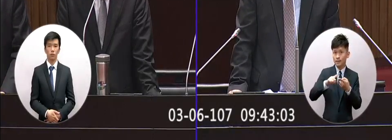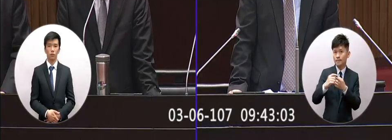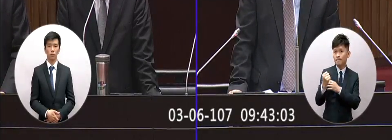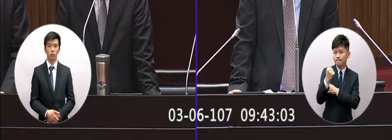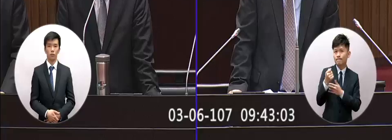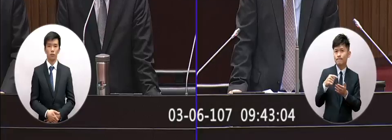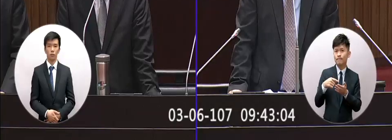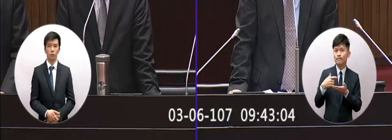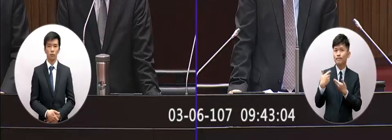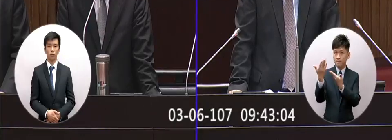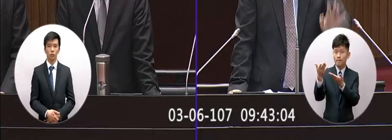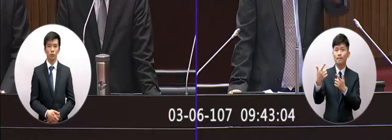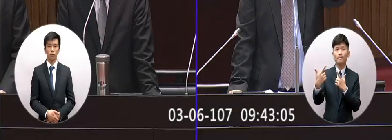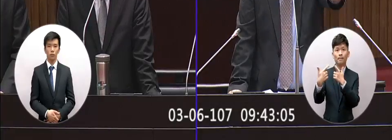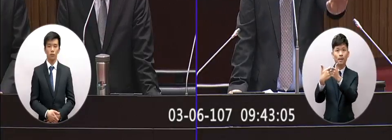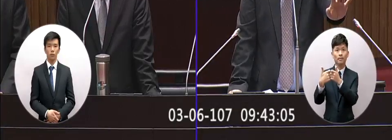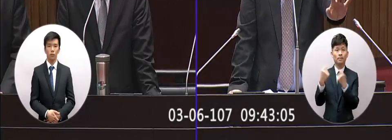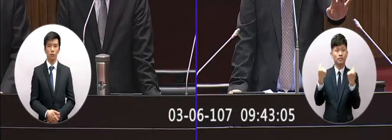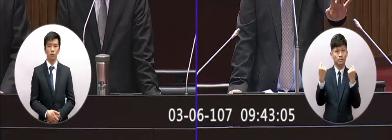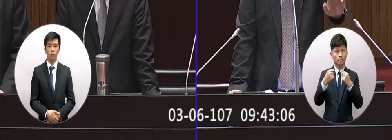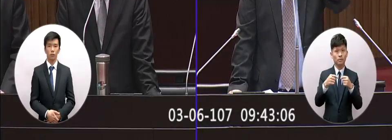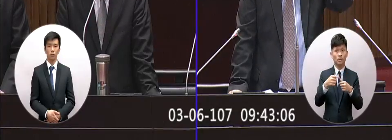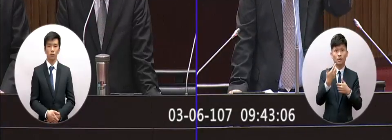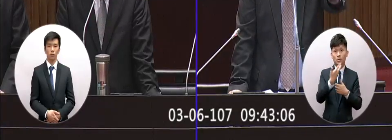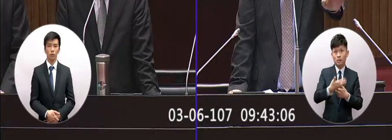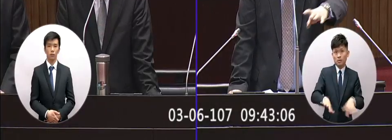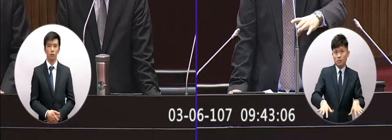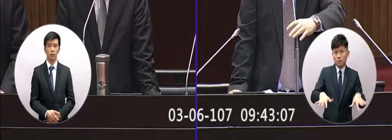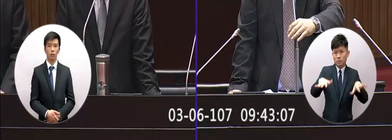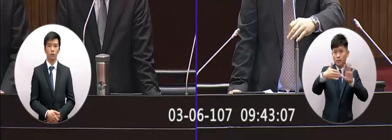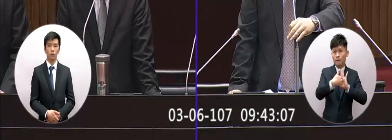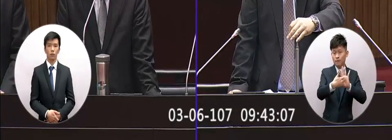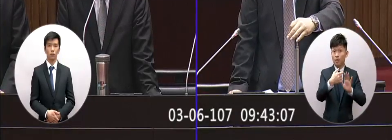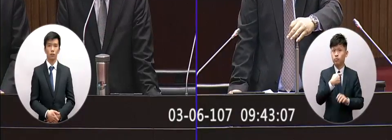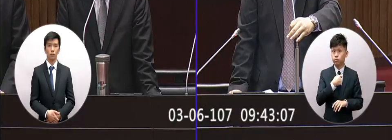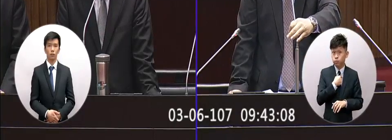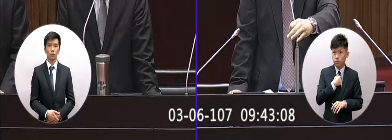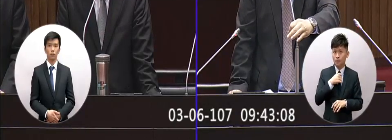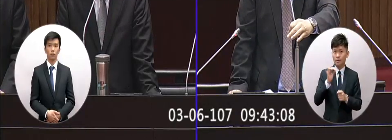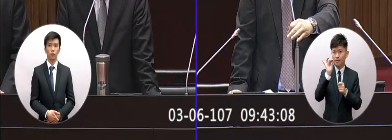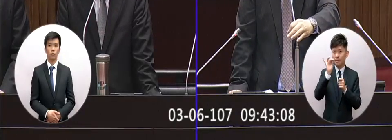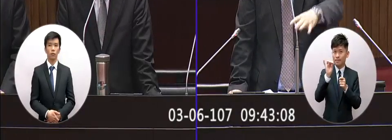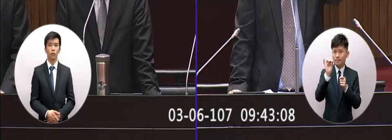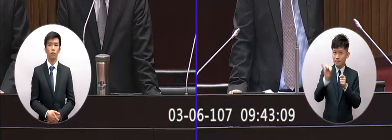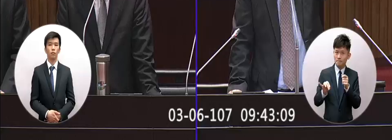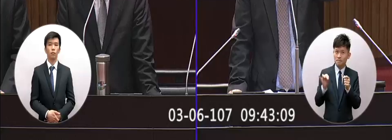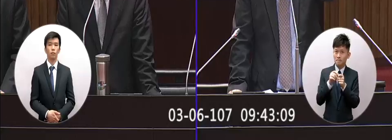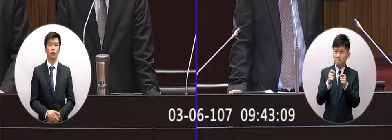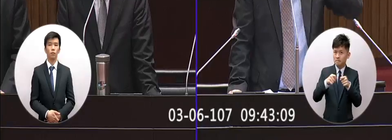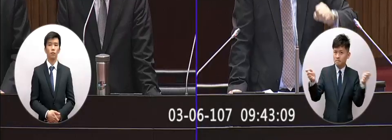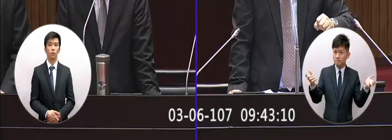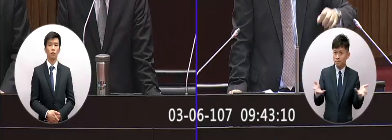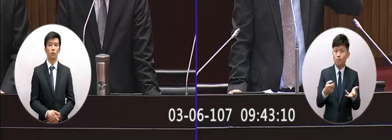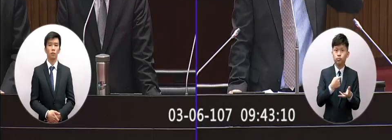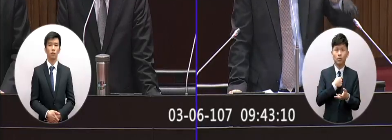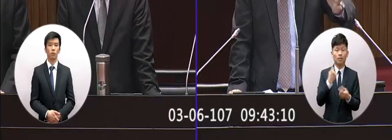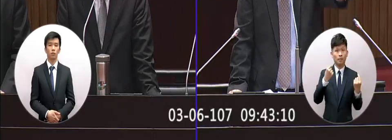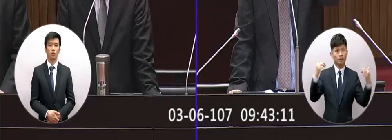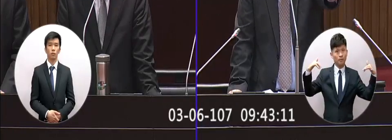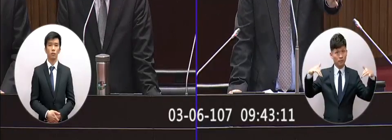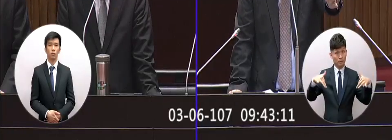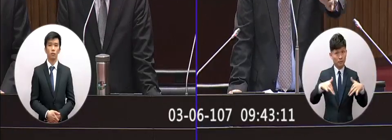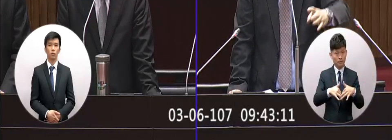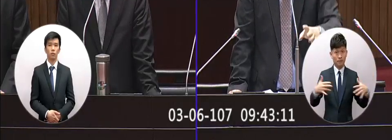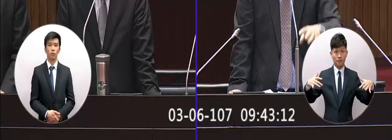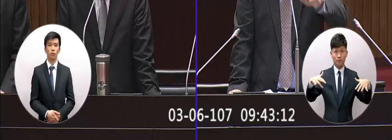能的配合，比方说要治水防洪，治水防洪是百年大业，比如治洪池的建制，比如道路